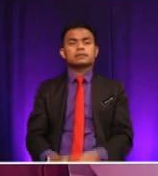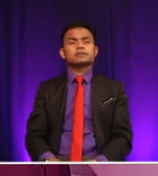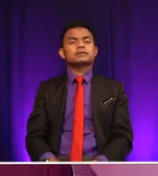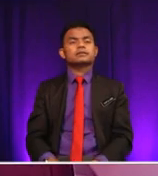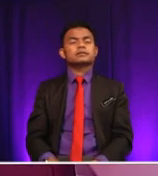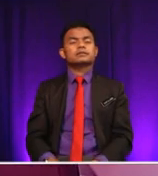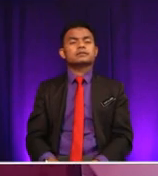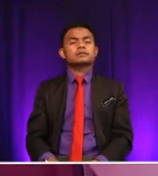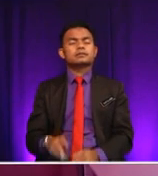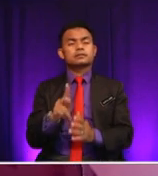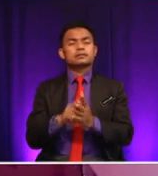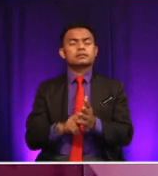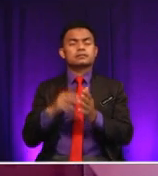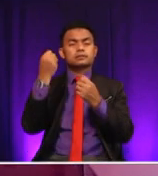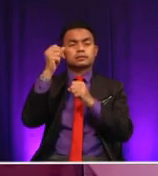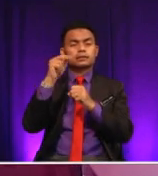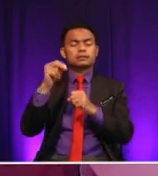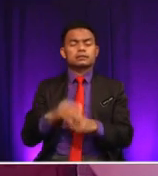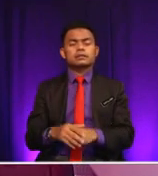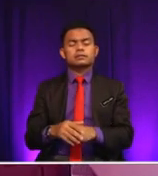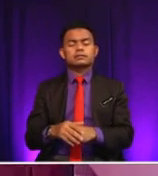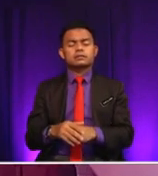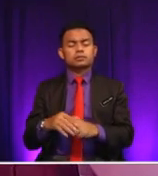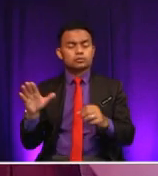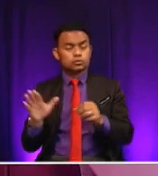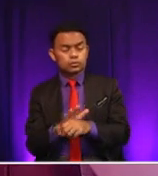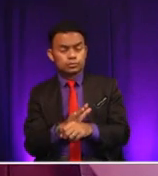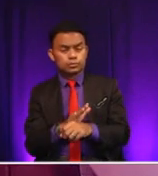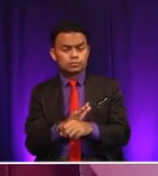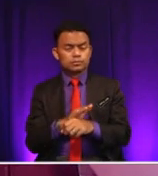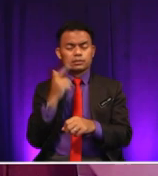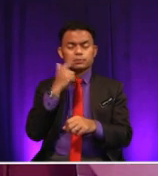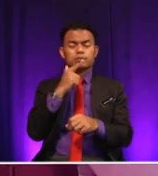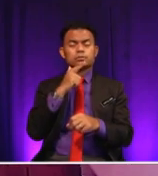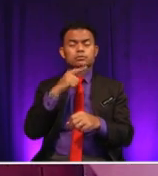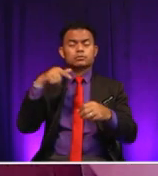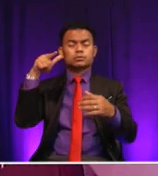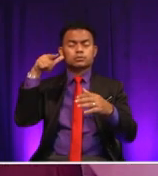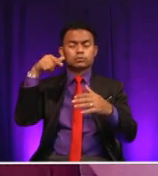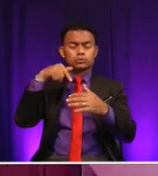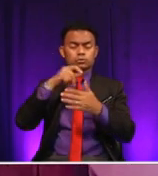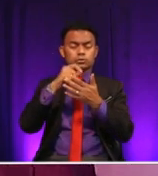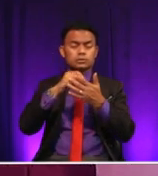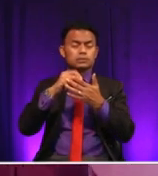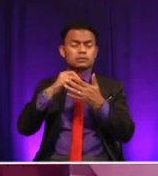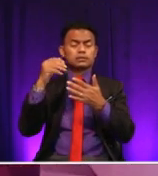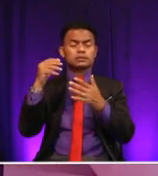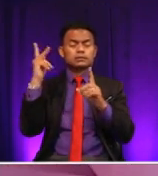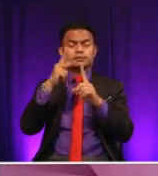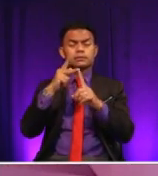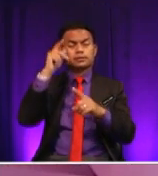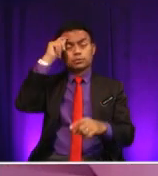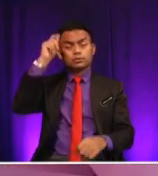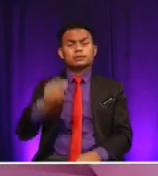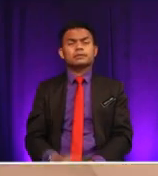Oke jawaban itu tidak diterima Oke jadi jawabannya kalau kita melihat di sini contoh Oke ini contohnya